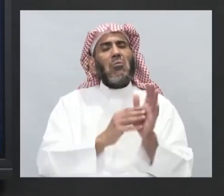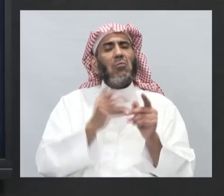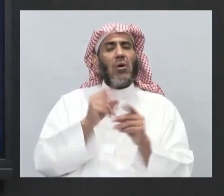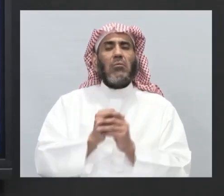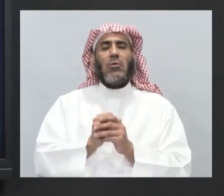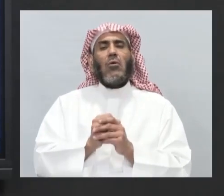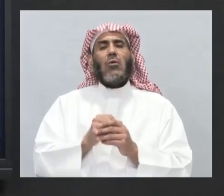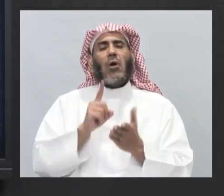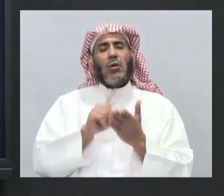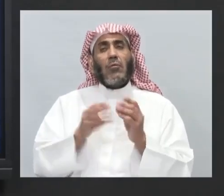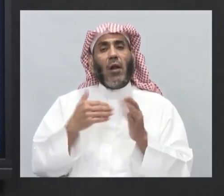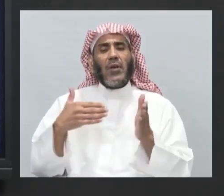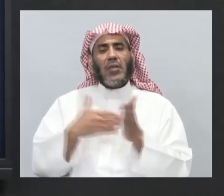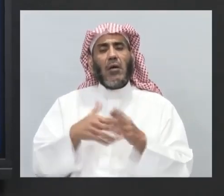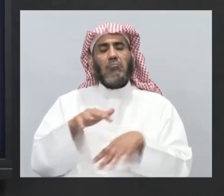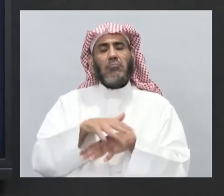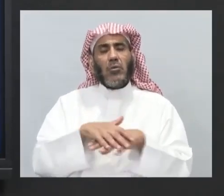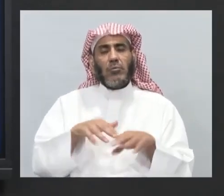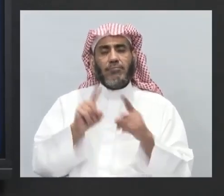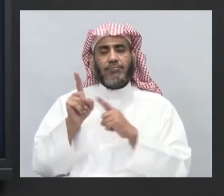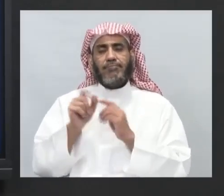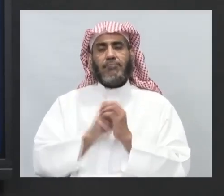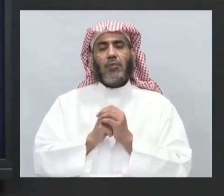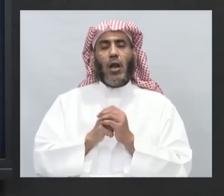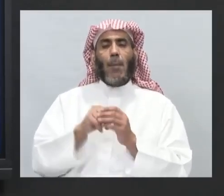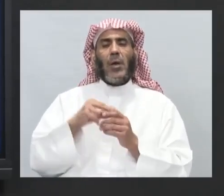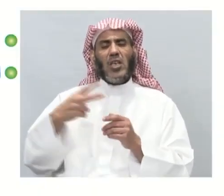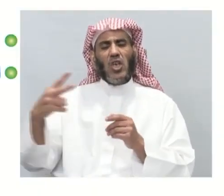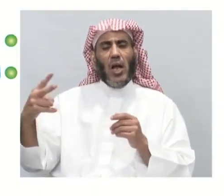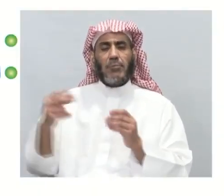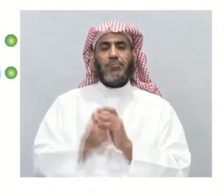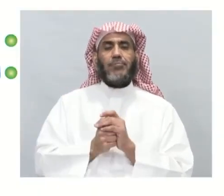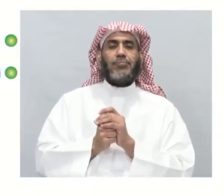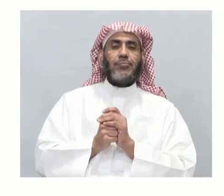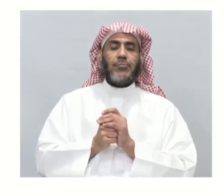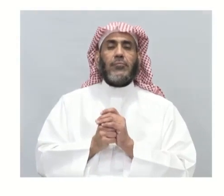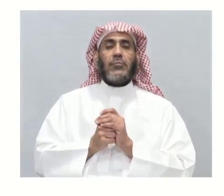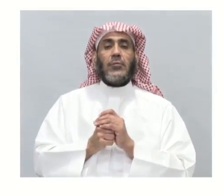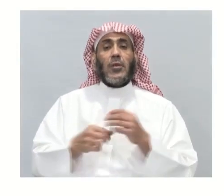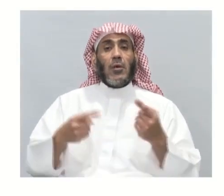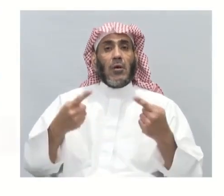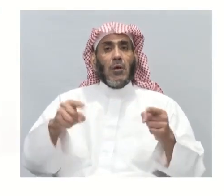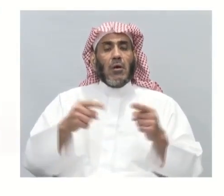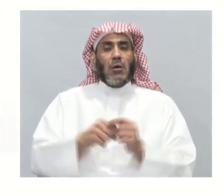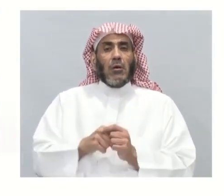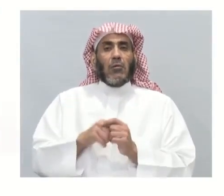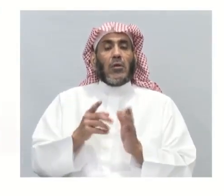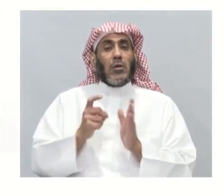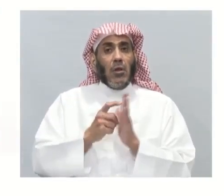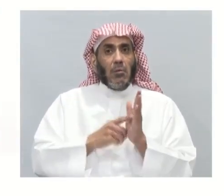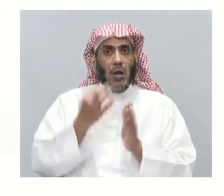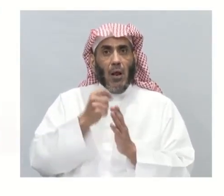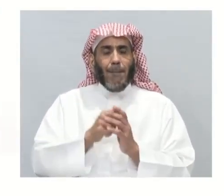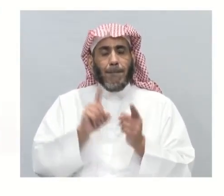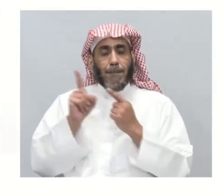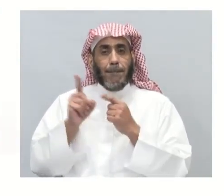ولدينا ان شاء الله في الختام جدول يتحدث عن هذه الانماط مستمرون في انماط تنظيم الكلام